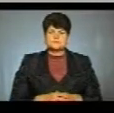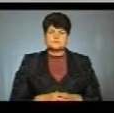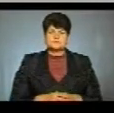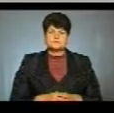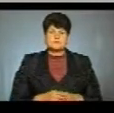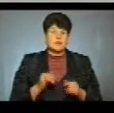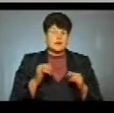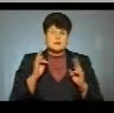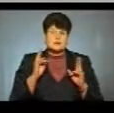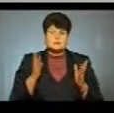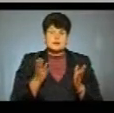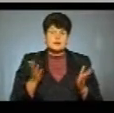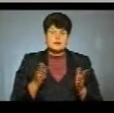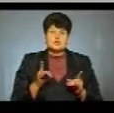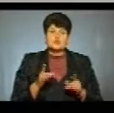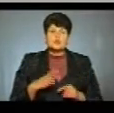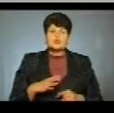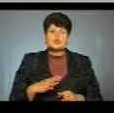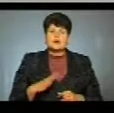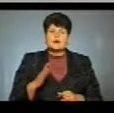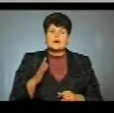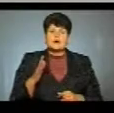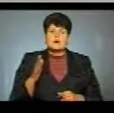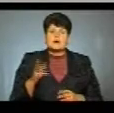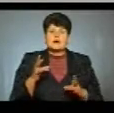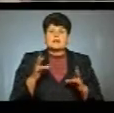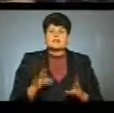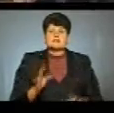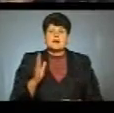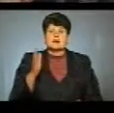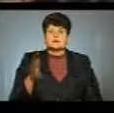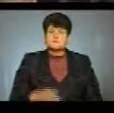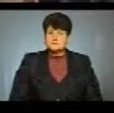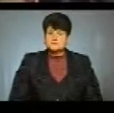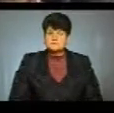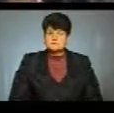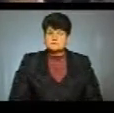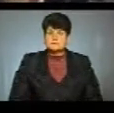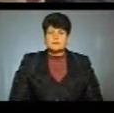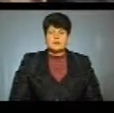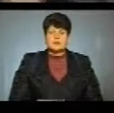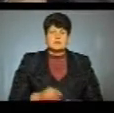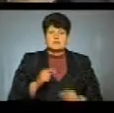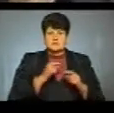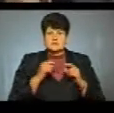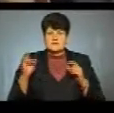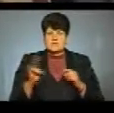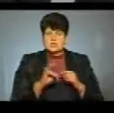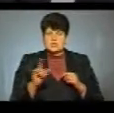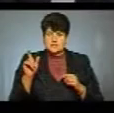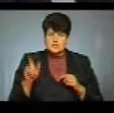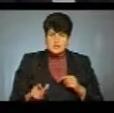і не знаєте, що чекає і яка небезпека вас чекає. Преосвящений владика Димитрій Бучицької